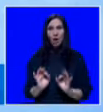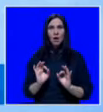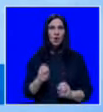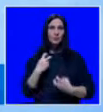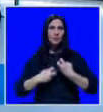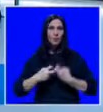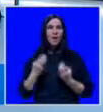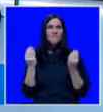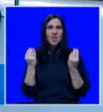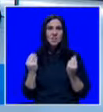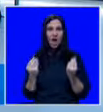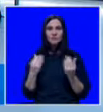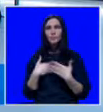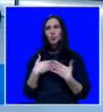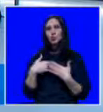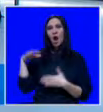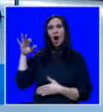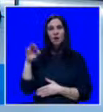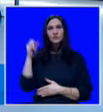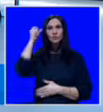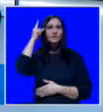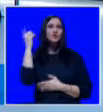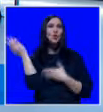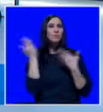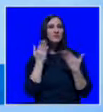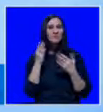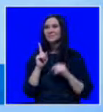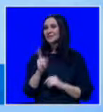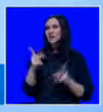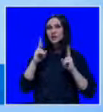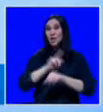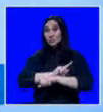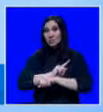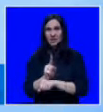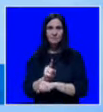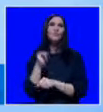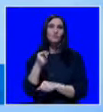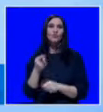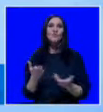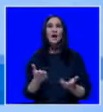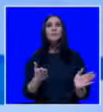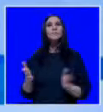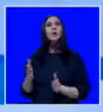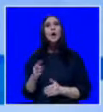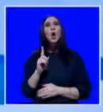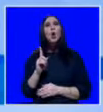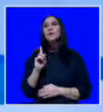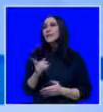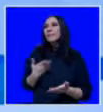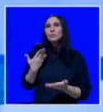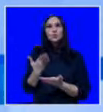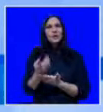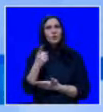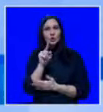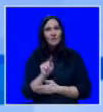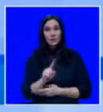проблем, и финансов, и по отношение на качеството за висшето образование, че трябва да се реши незабавно. Това е най-спешно. Кой трябва да постави този въпрос?